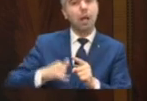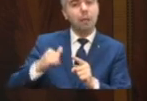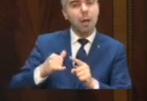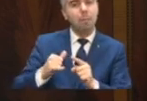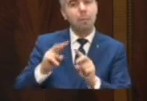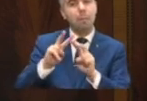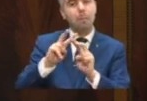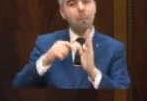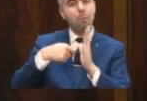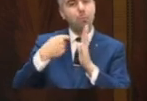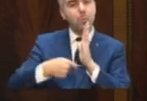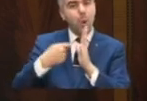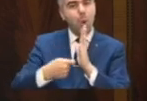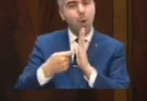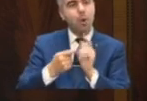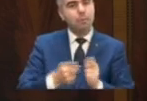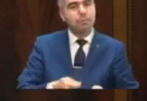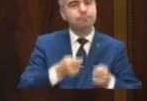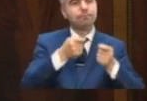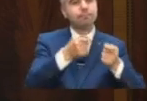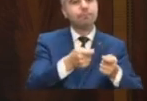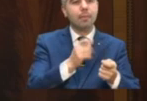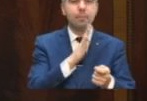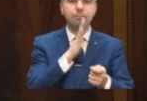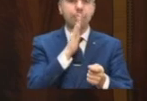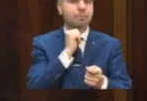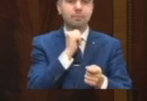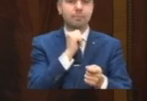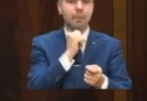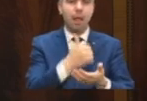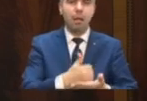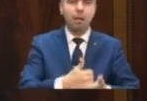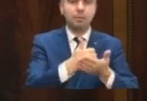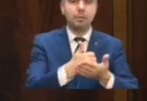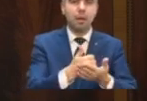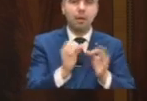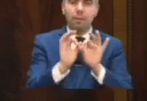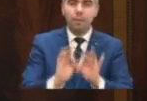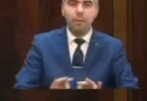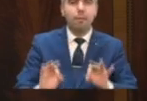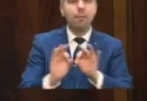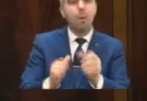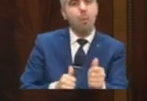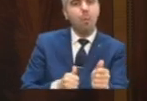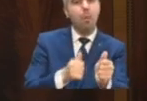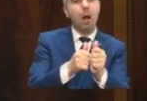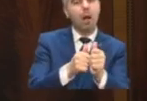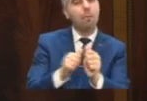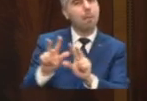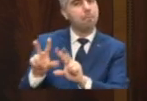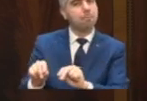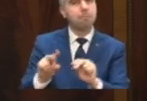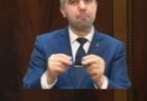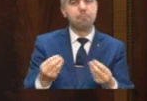حاملي المشاريع في إطار هذا البرنامج، وغياب آليات مواكبتهم، والتي جعلت هذا البرنامج